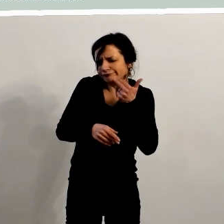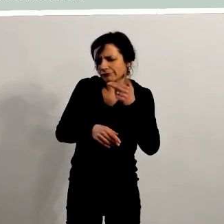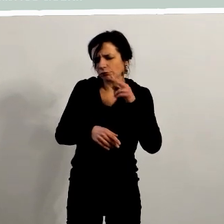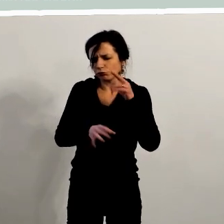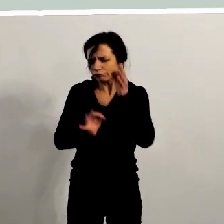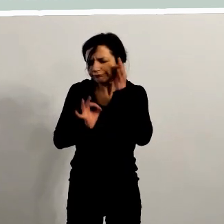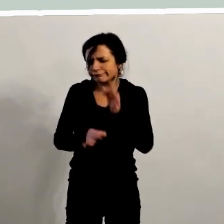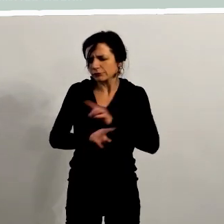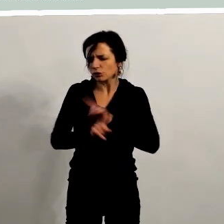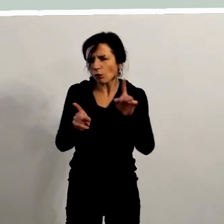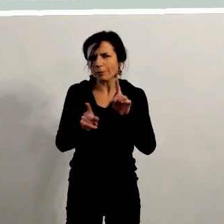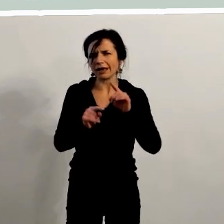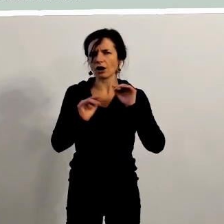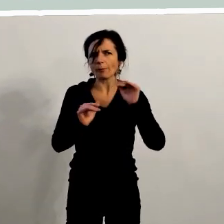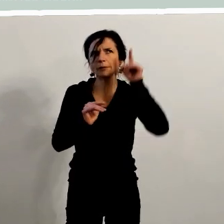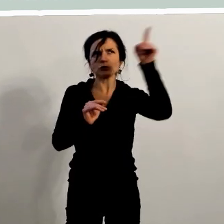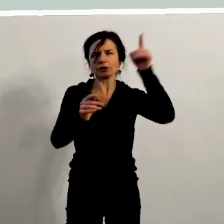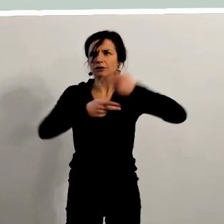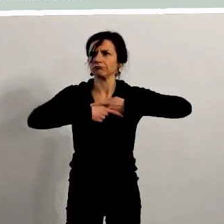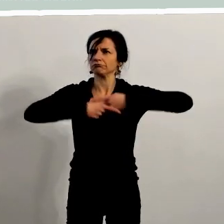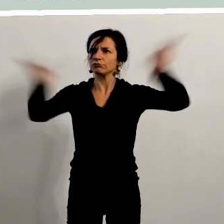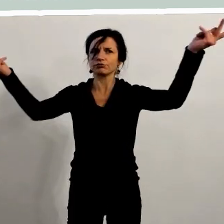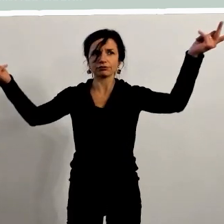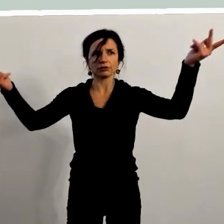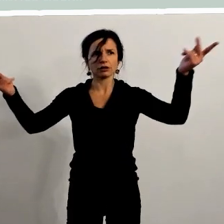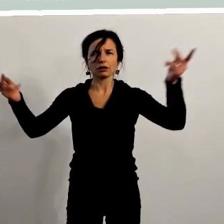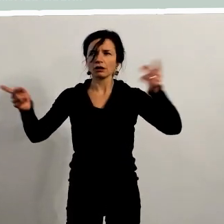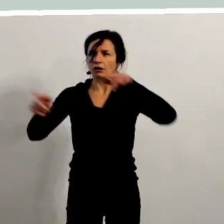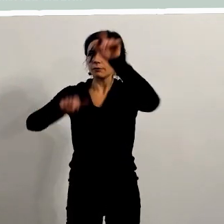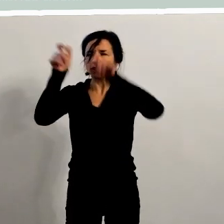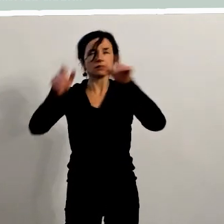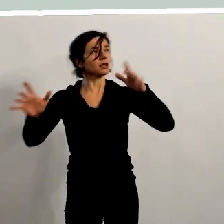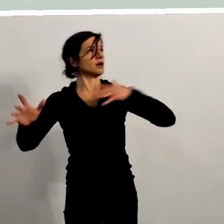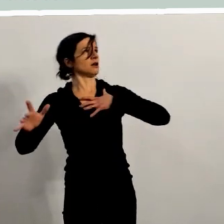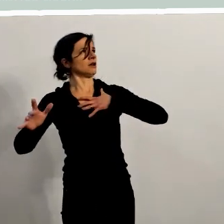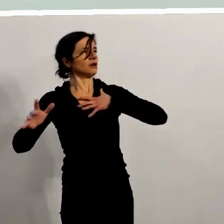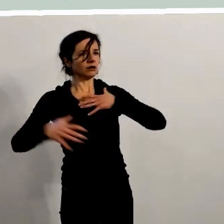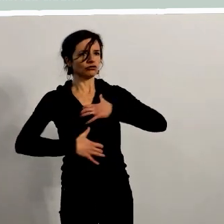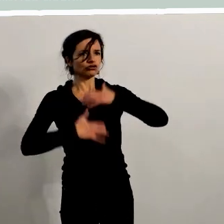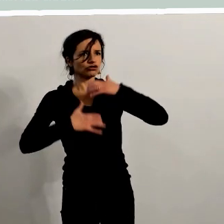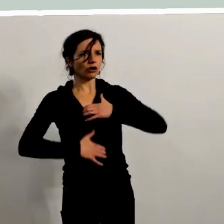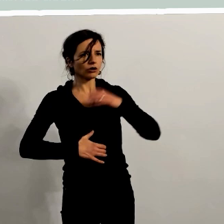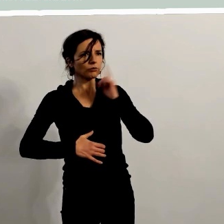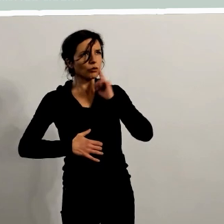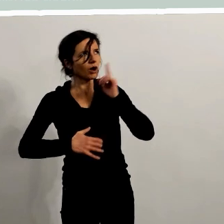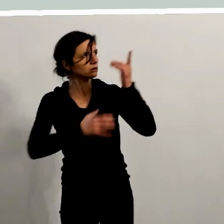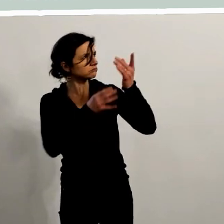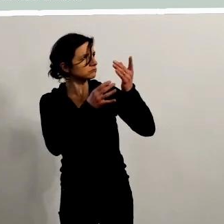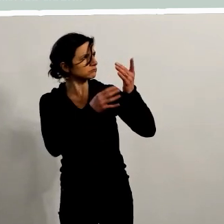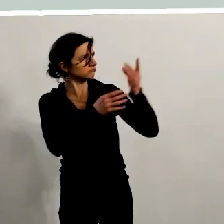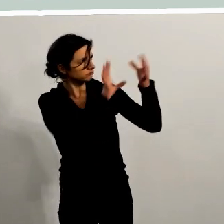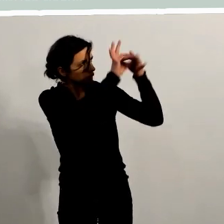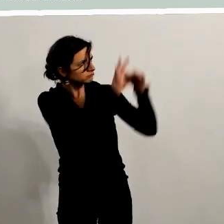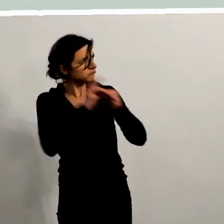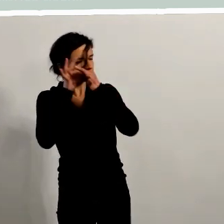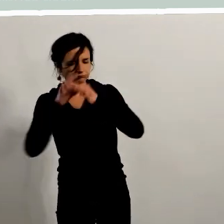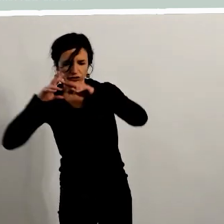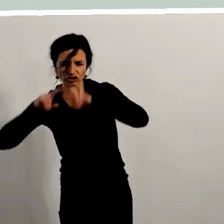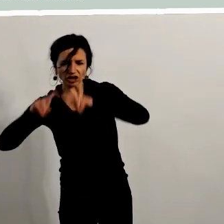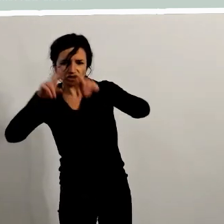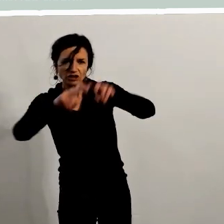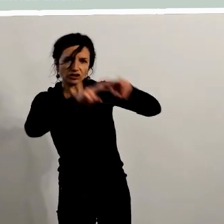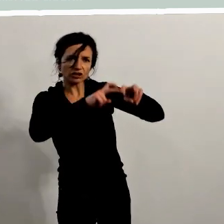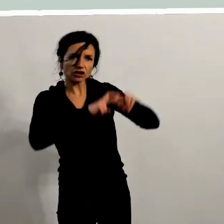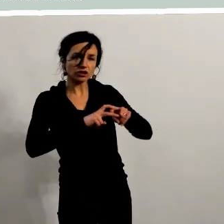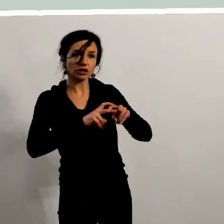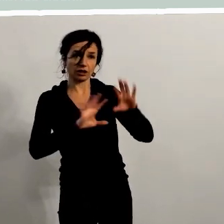d'équipes qui étaient impliquées dans la reproduction avaient commencé à faire leurs propres recherches. Et depuis, les